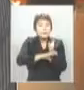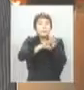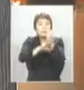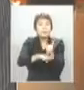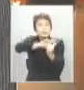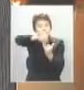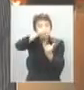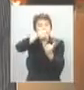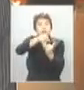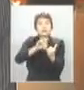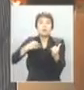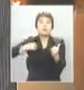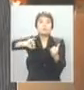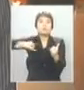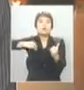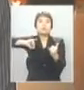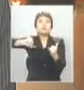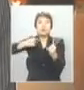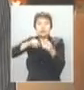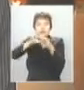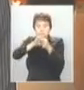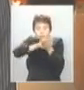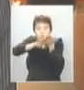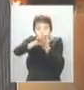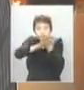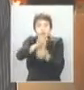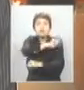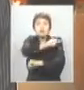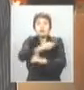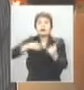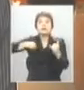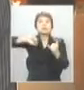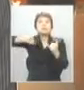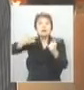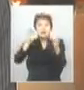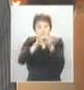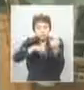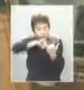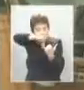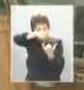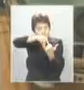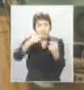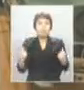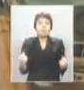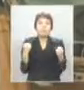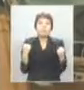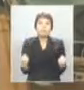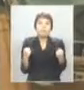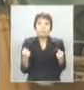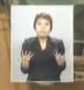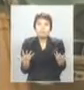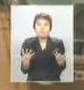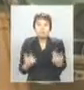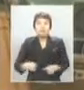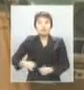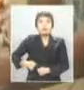บาลจลลงกรเพื่วเคระหาเชื้อหลังจากที่อัพภาษด้โคปรอดอัเศพและกลามเ้ออ่แรงพระ